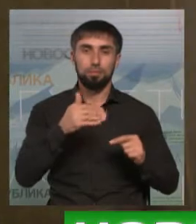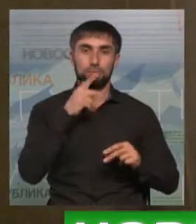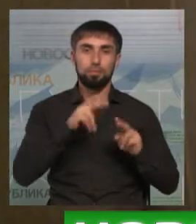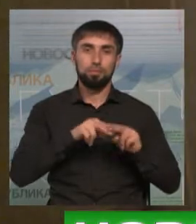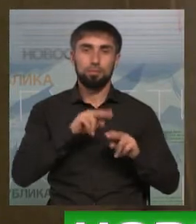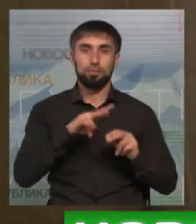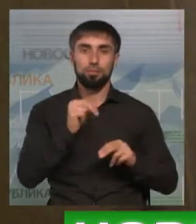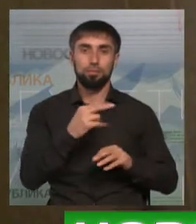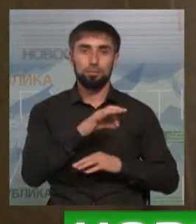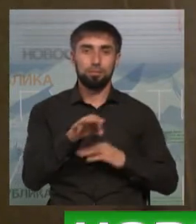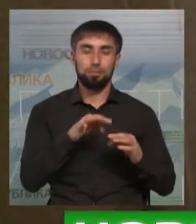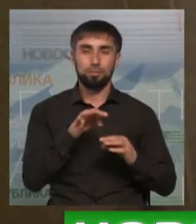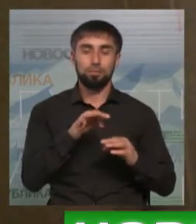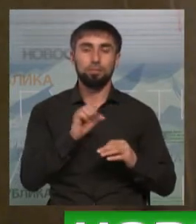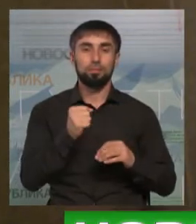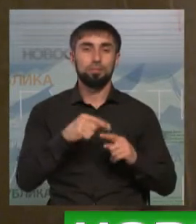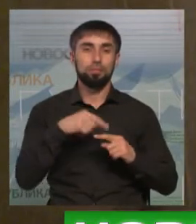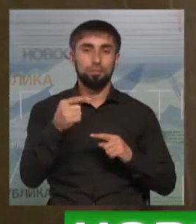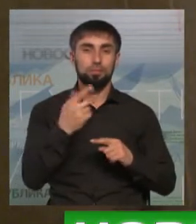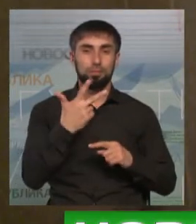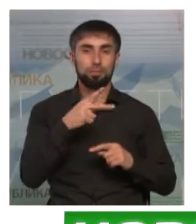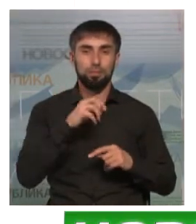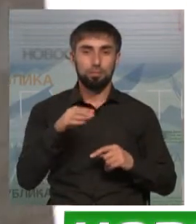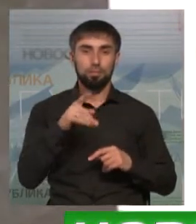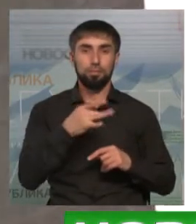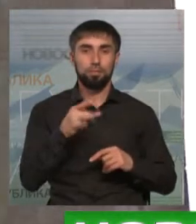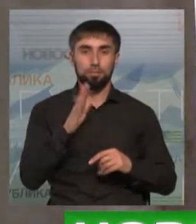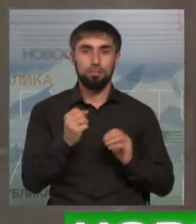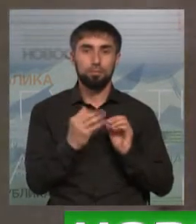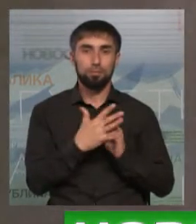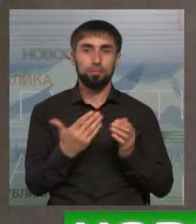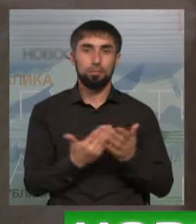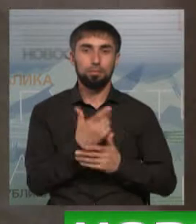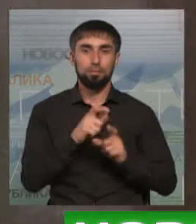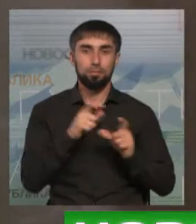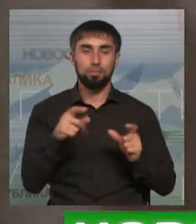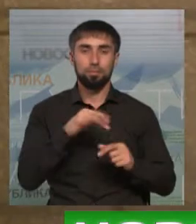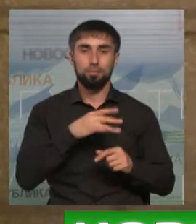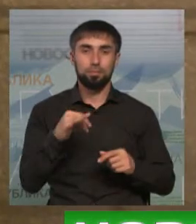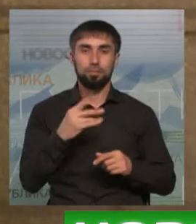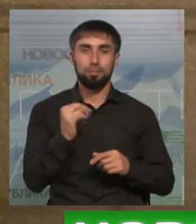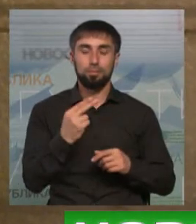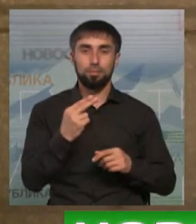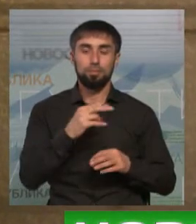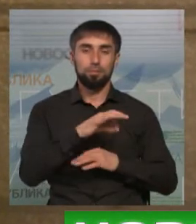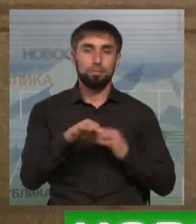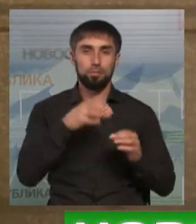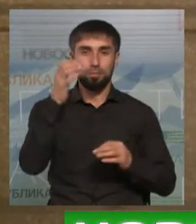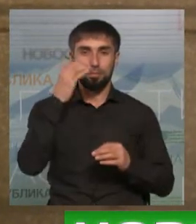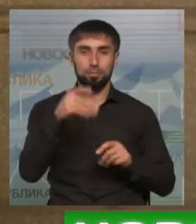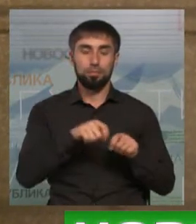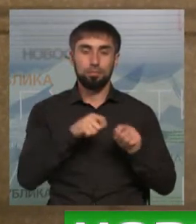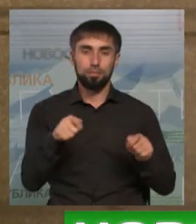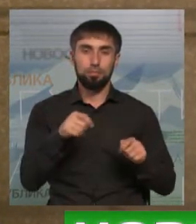рамках нацпроектов. А в течение следующих 3 лет в регионе появится 15 новых школ по линии нацпроекта образования. Открытие